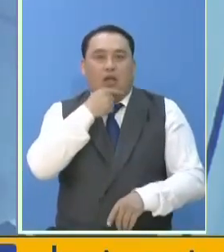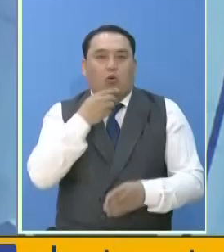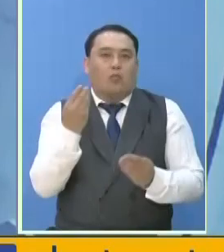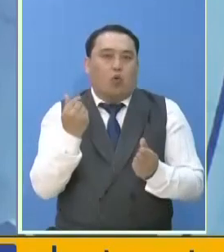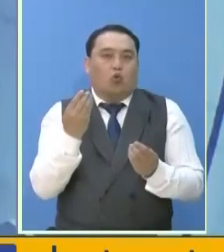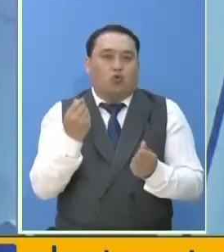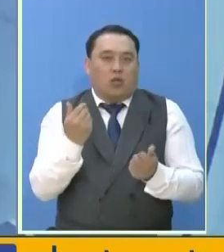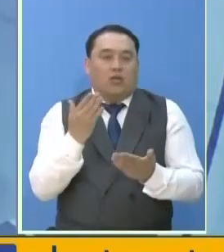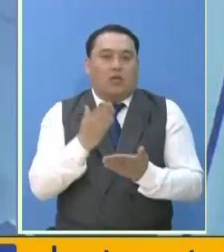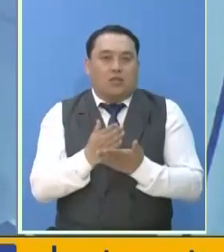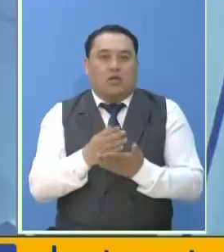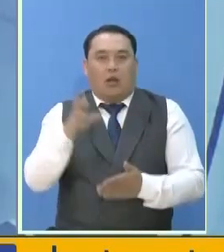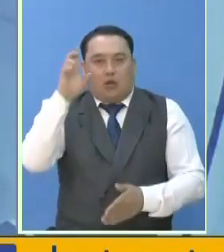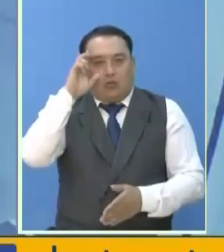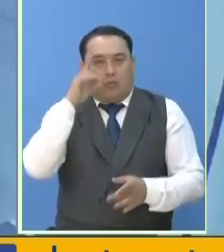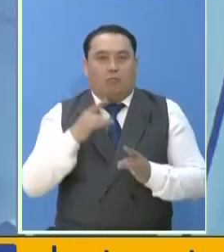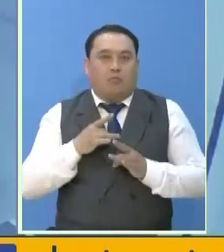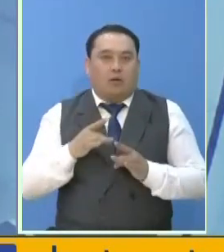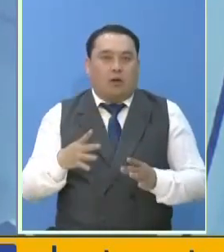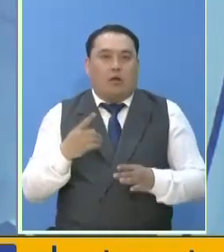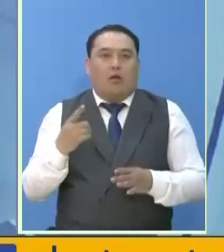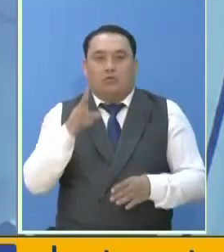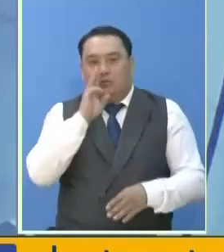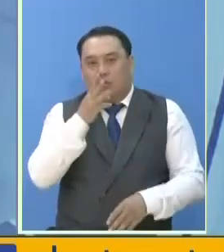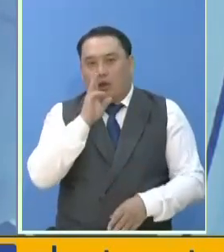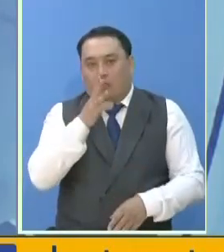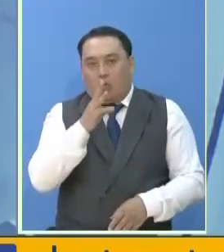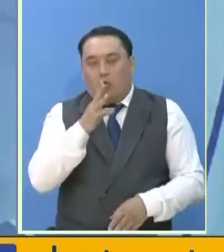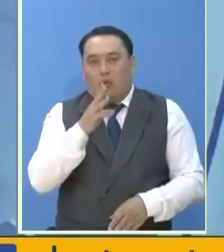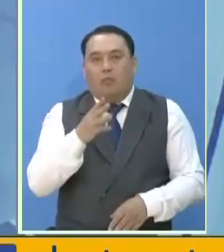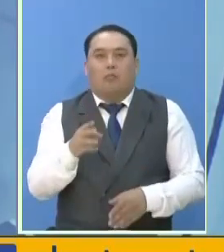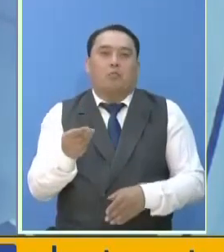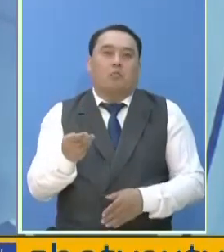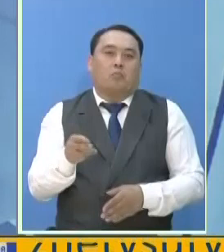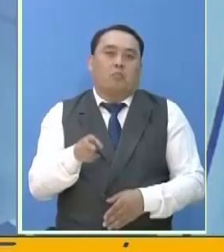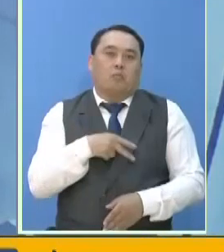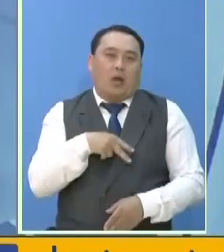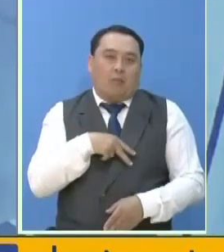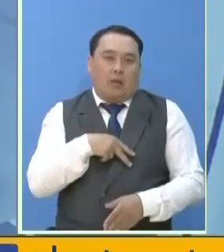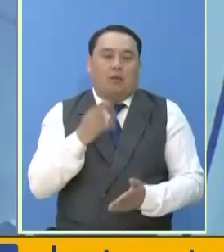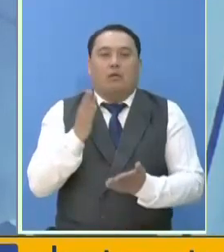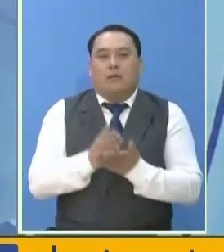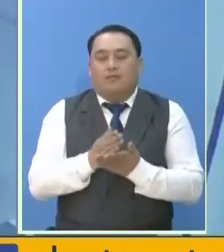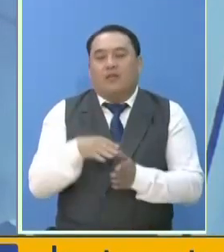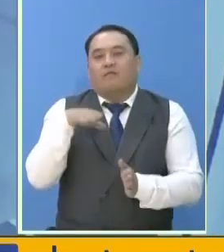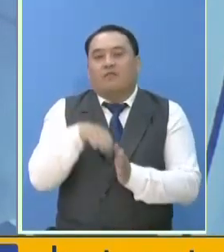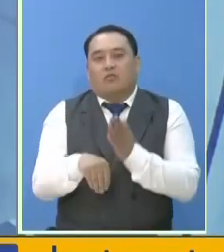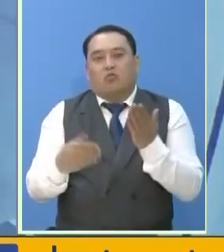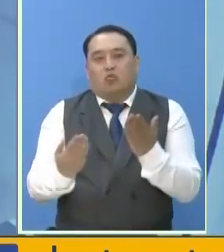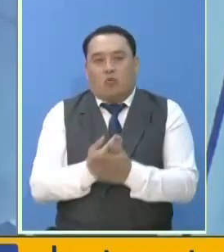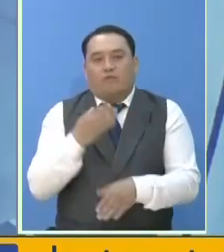бюджетные средства, то на государственные праздники все одинаковую премию получают. А при внедрении